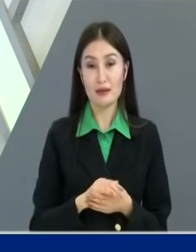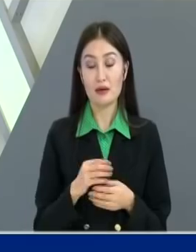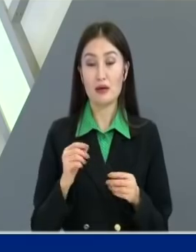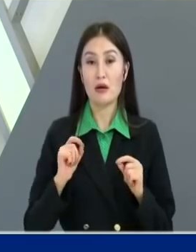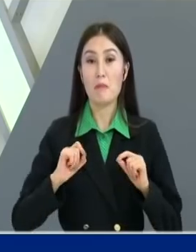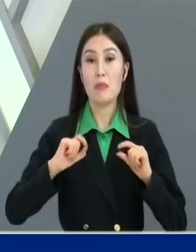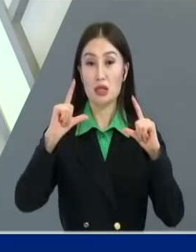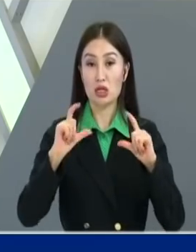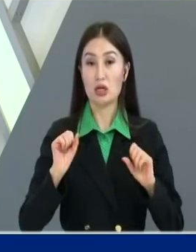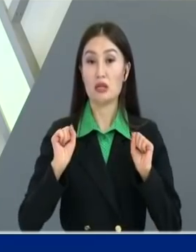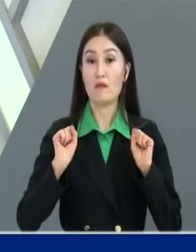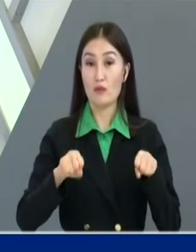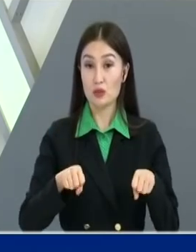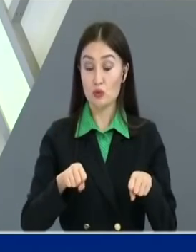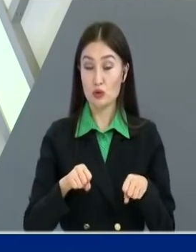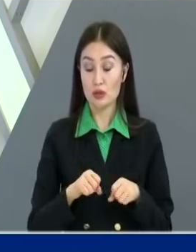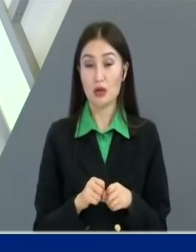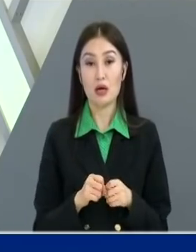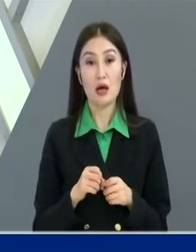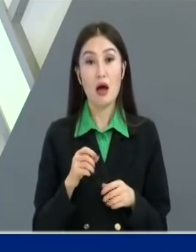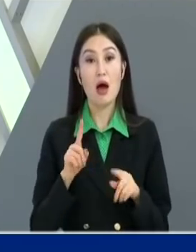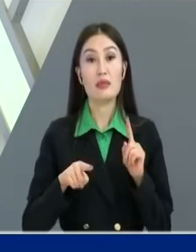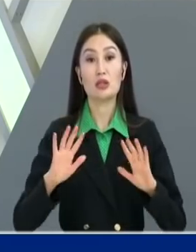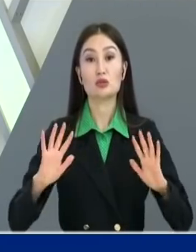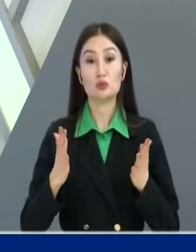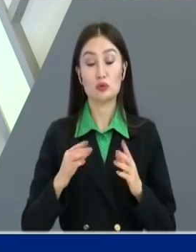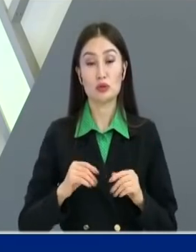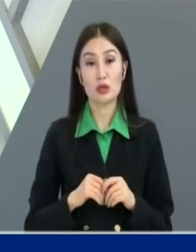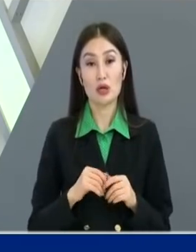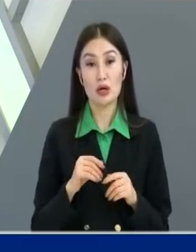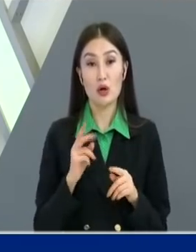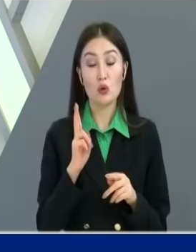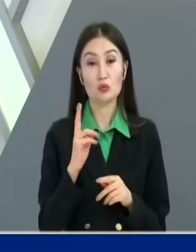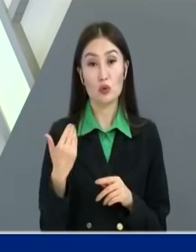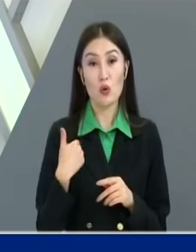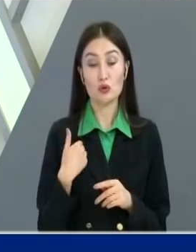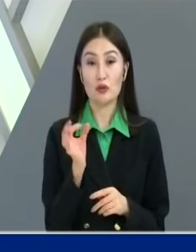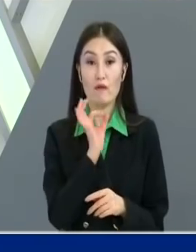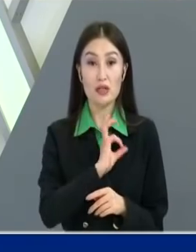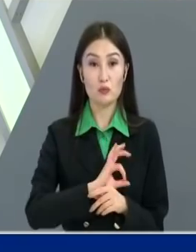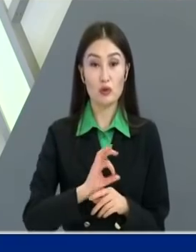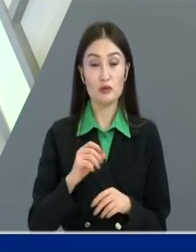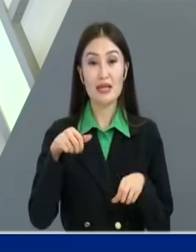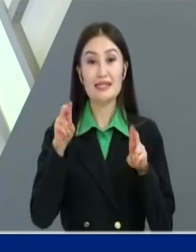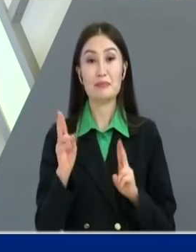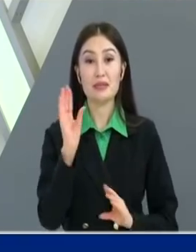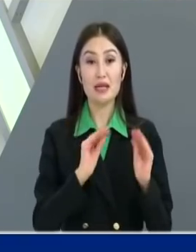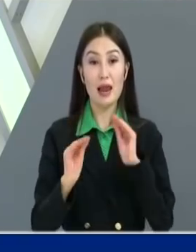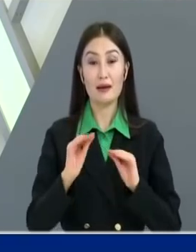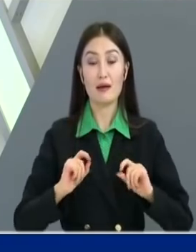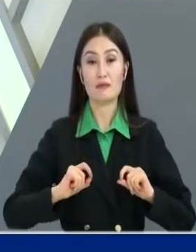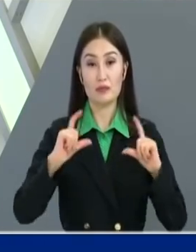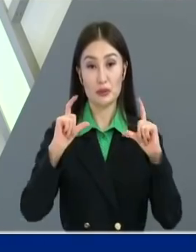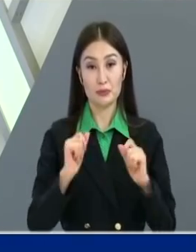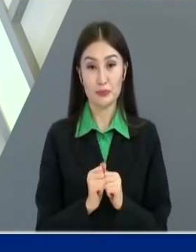подорожание возможно, подорожание естественно, а в некоторых случаях возможно, кое-кто захочет воспользоваться искусственно подорожание хлебобулочных